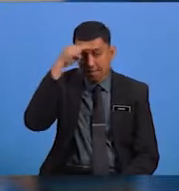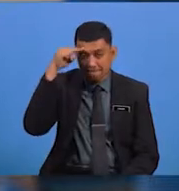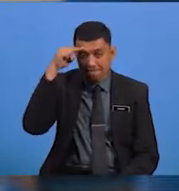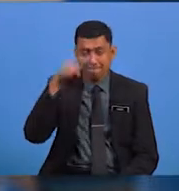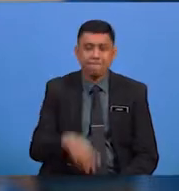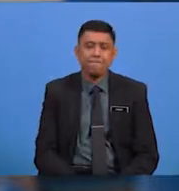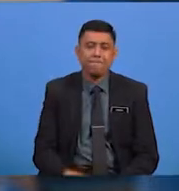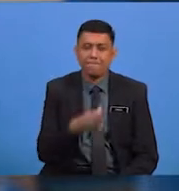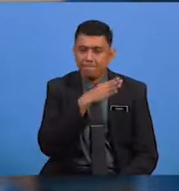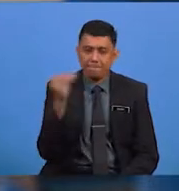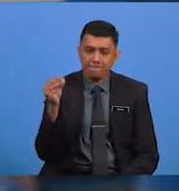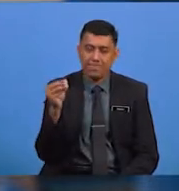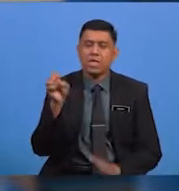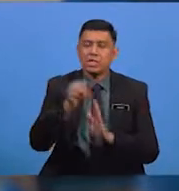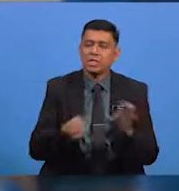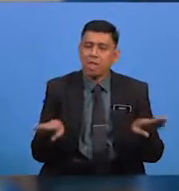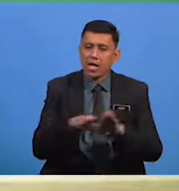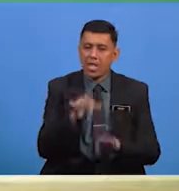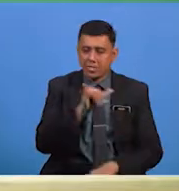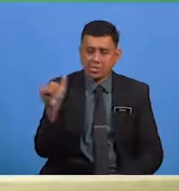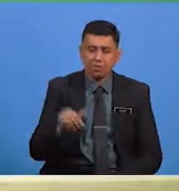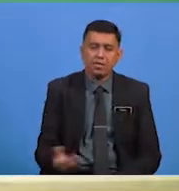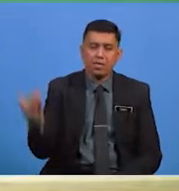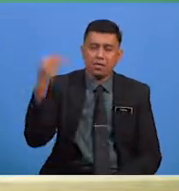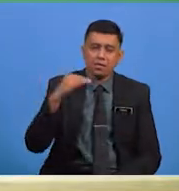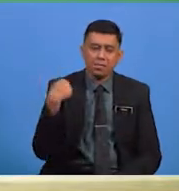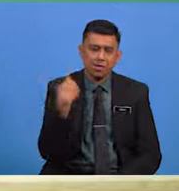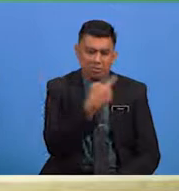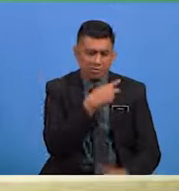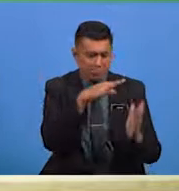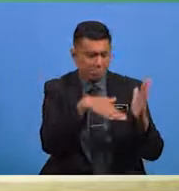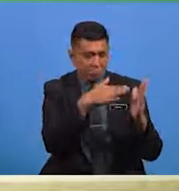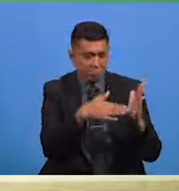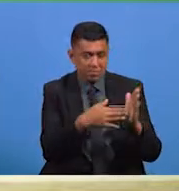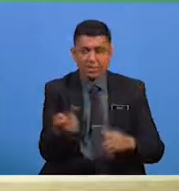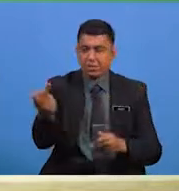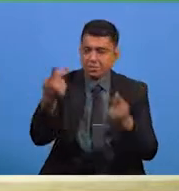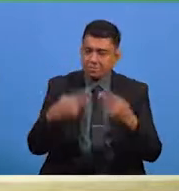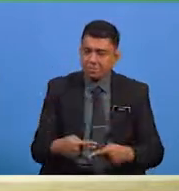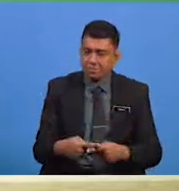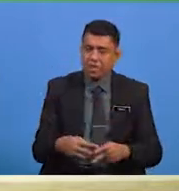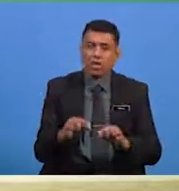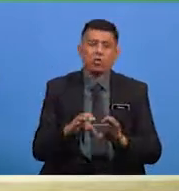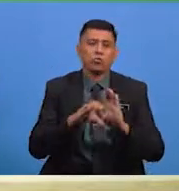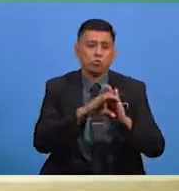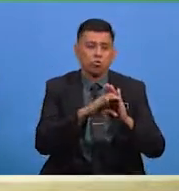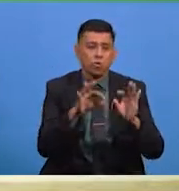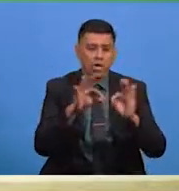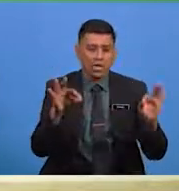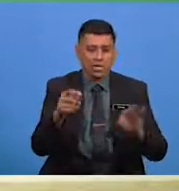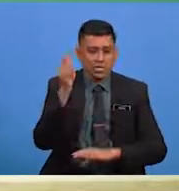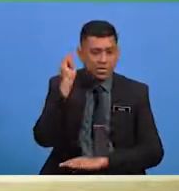hitam dan sebagainya. Mari kita teliti kembali ayat contoh yang